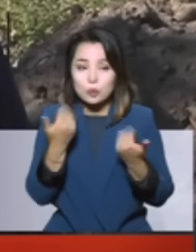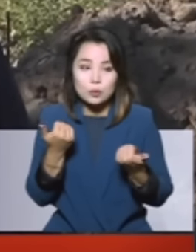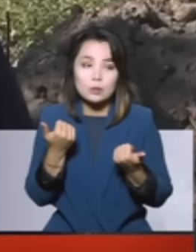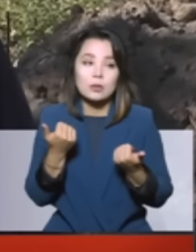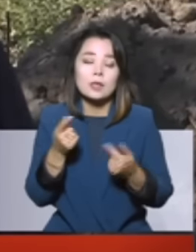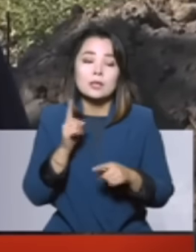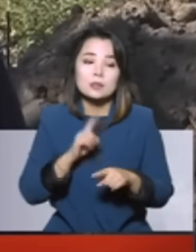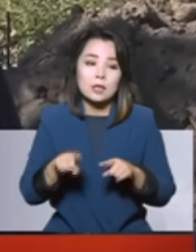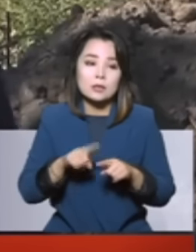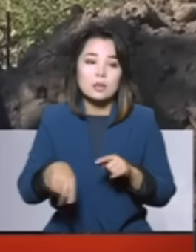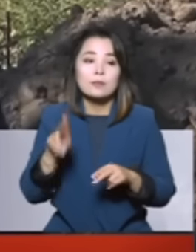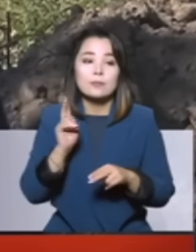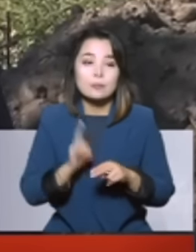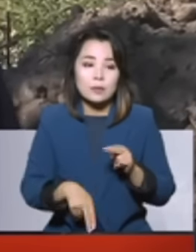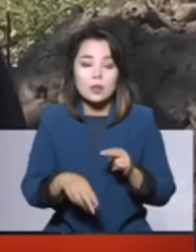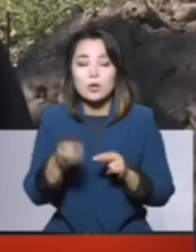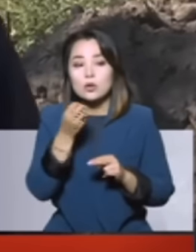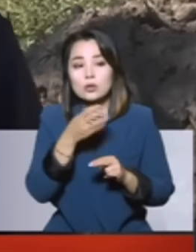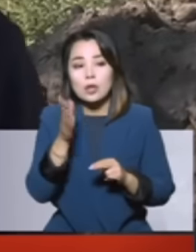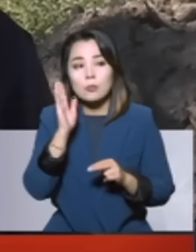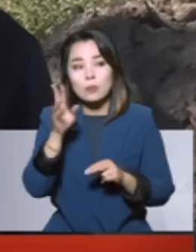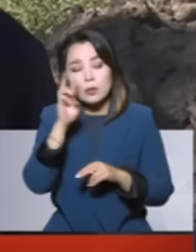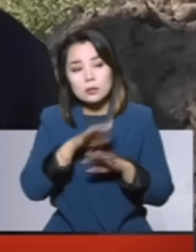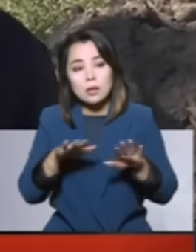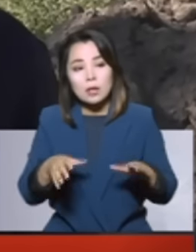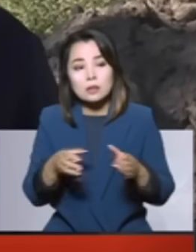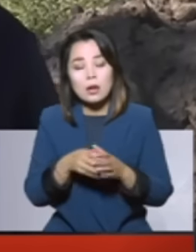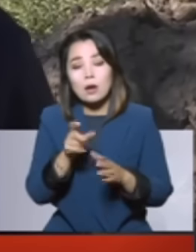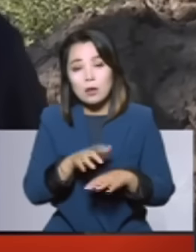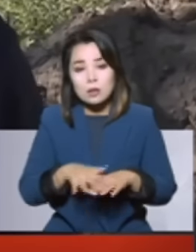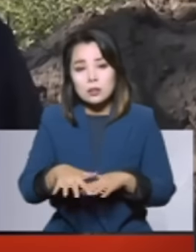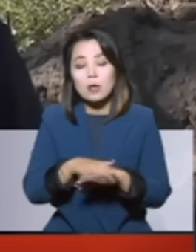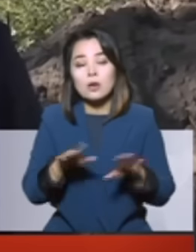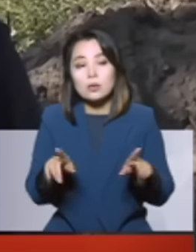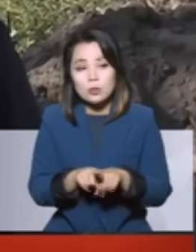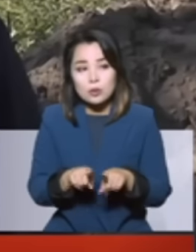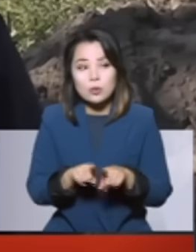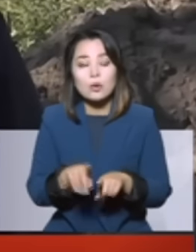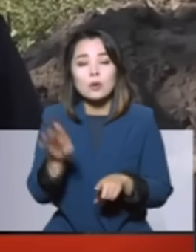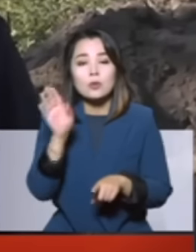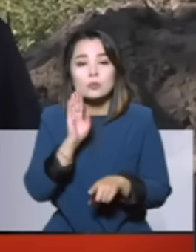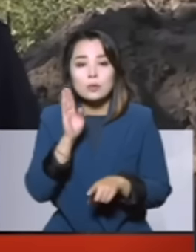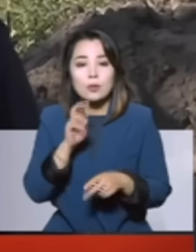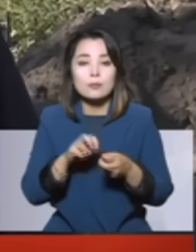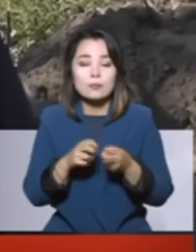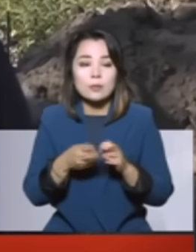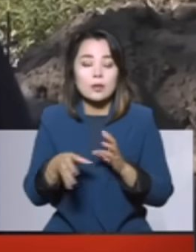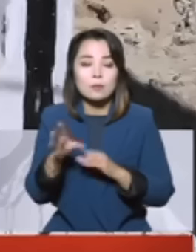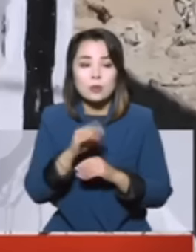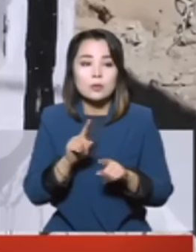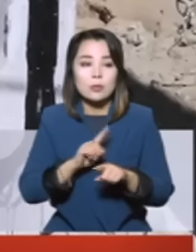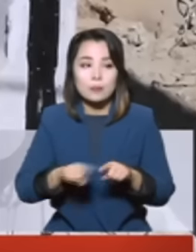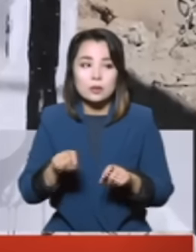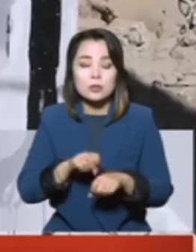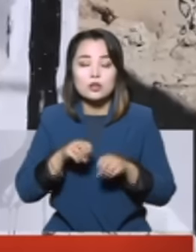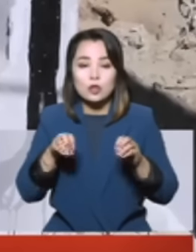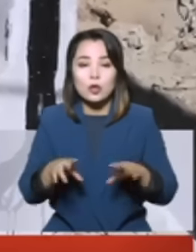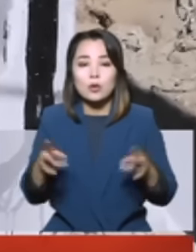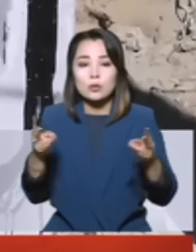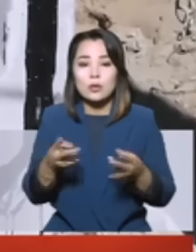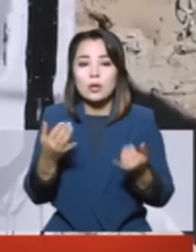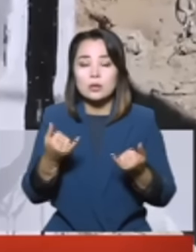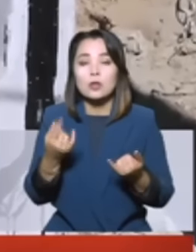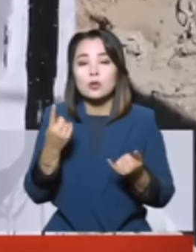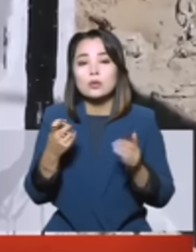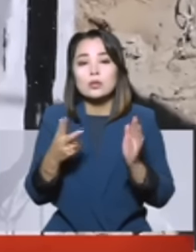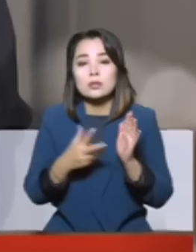сол енді жақсы болсын, елге, жұртқа, қалыққа енді судың латығымыз бітіп, соның қызығын көрейік. Бір ғана Көксу ауданының